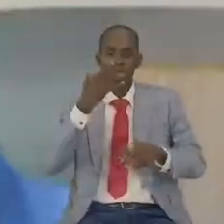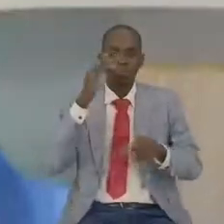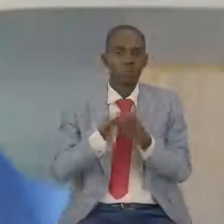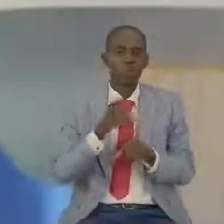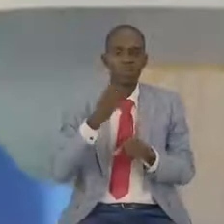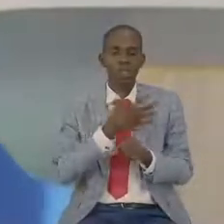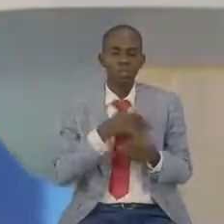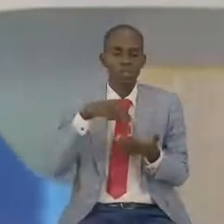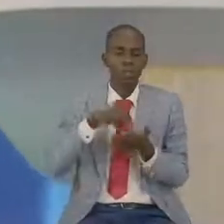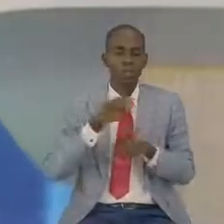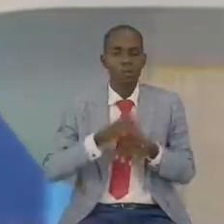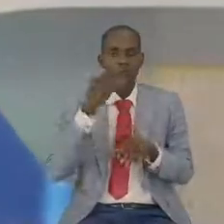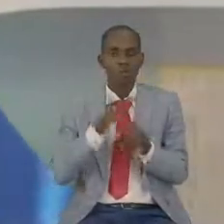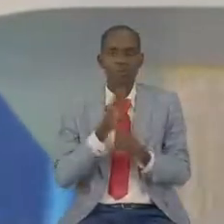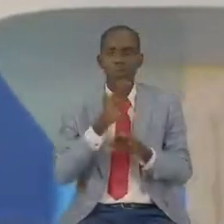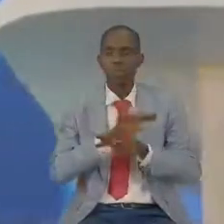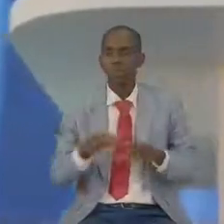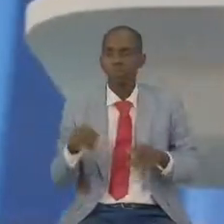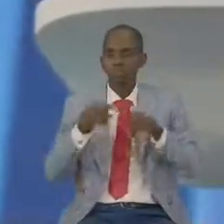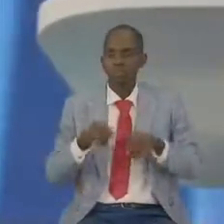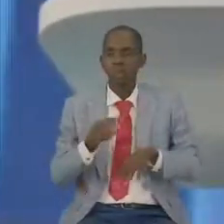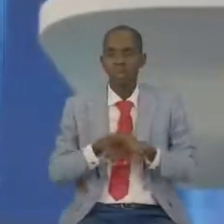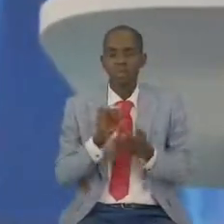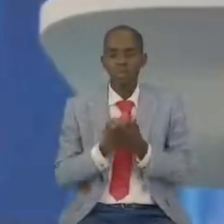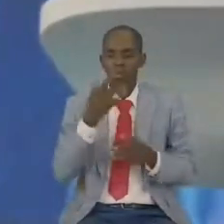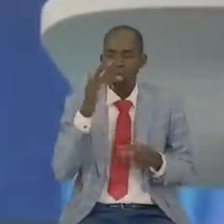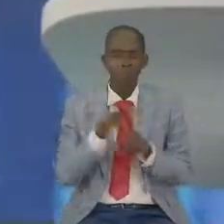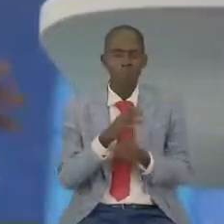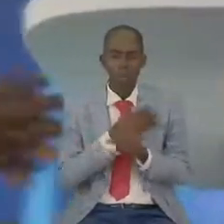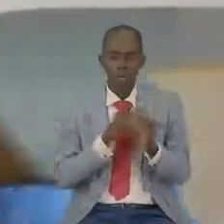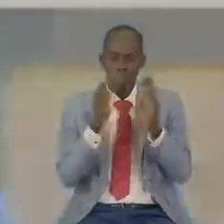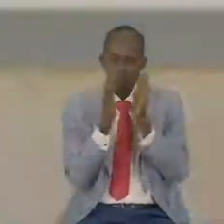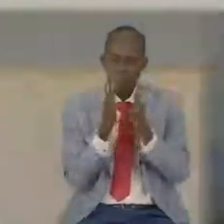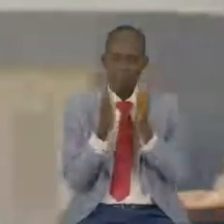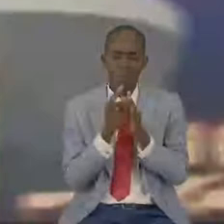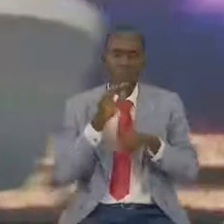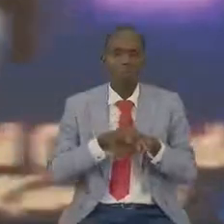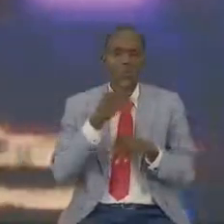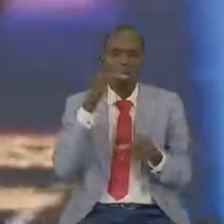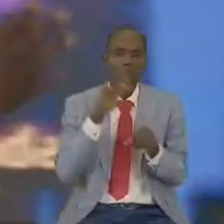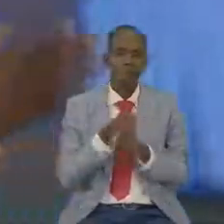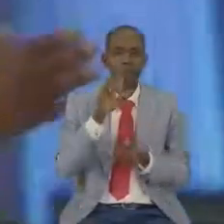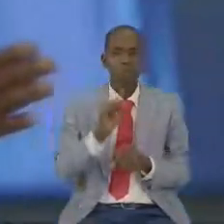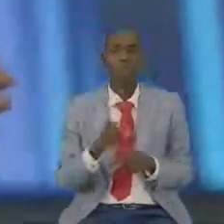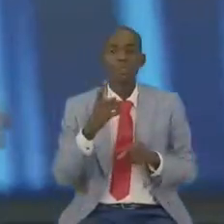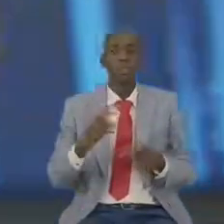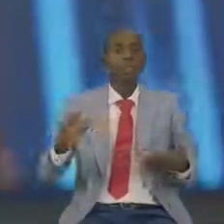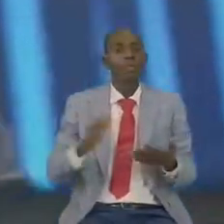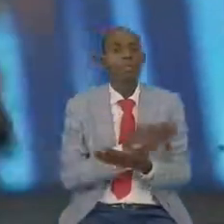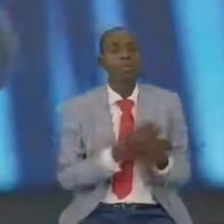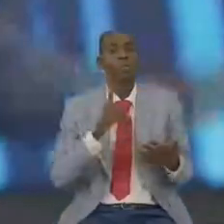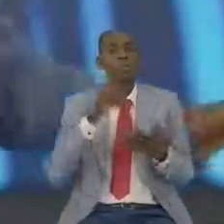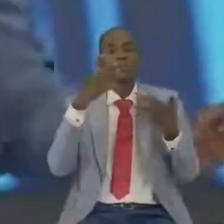si tu ne prends pas ces promesses et tu pries avec les promesses de Dieu, la musique de